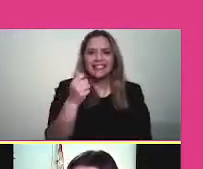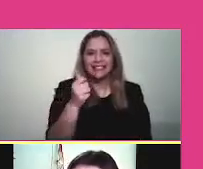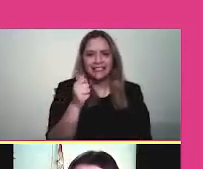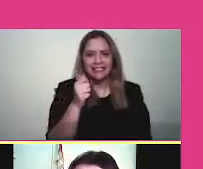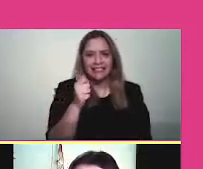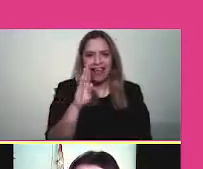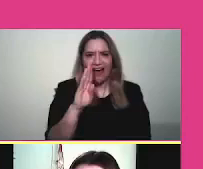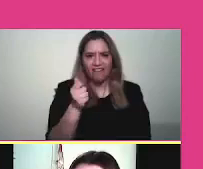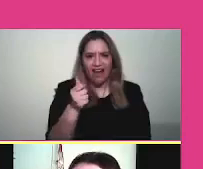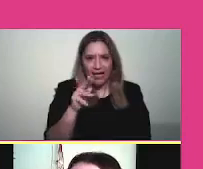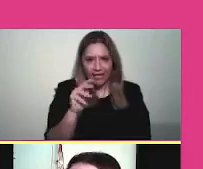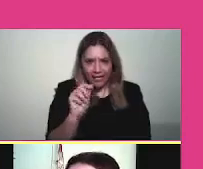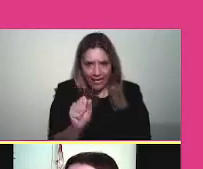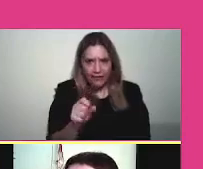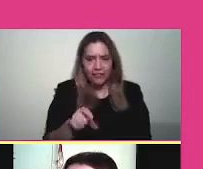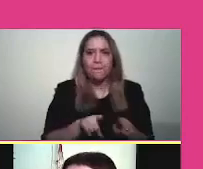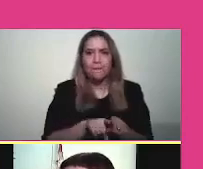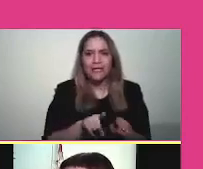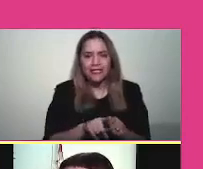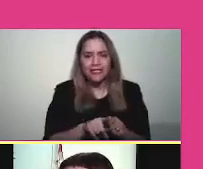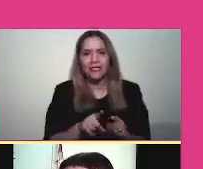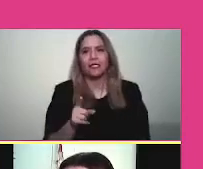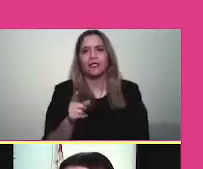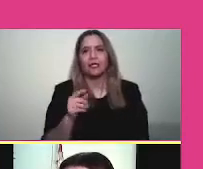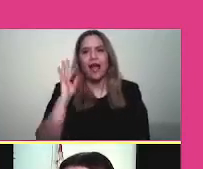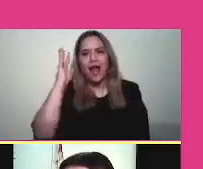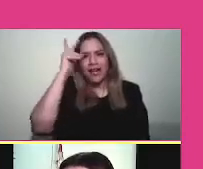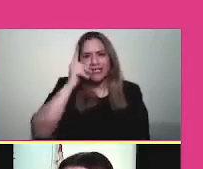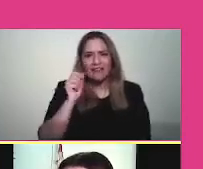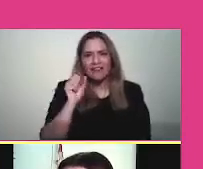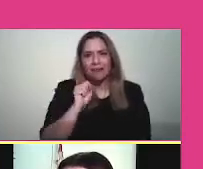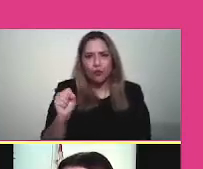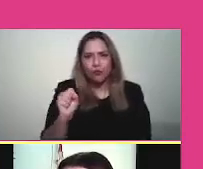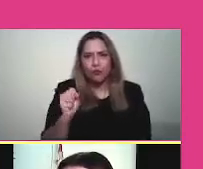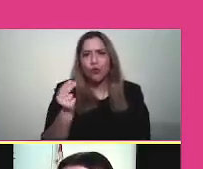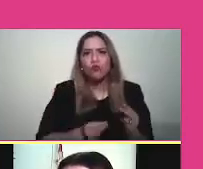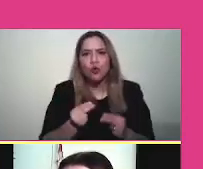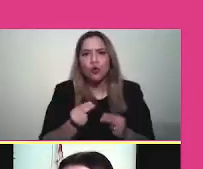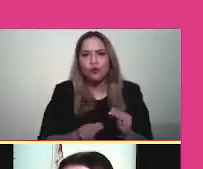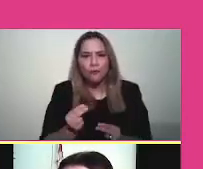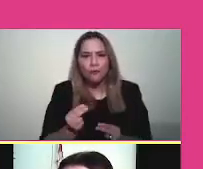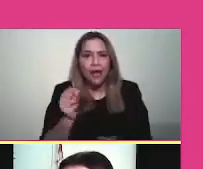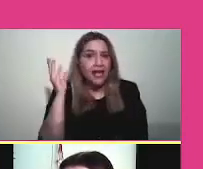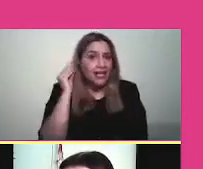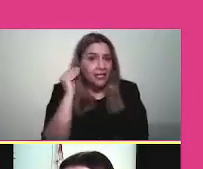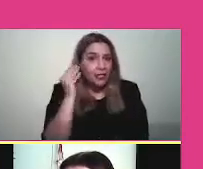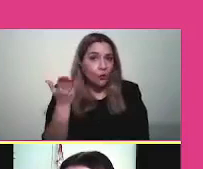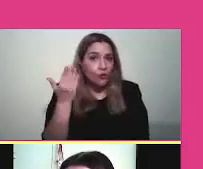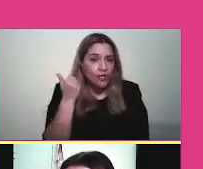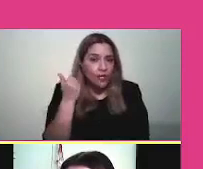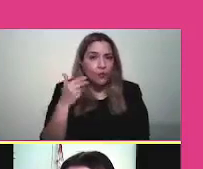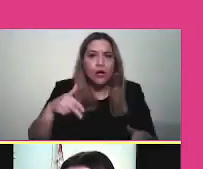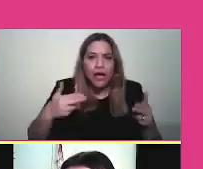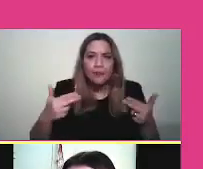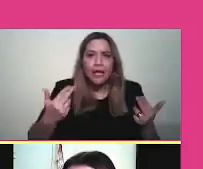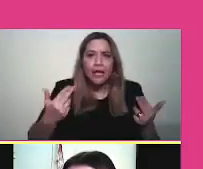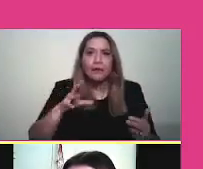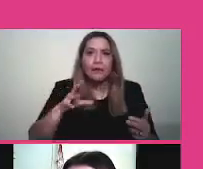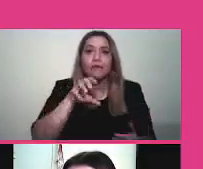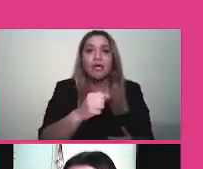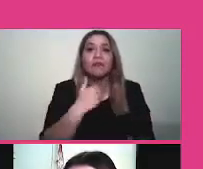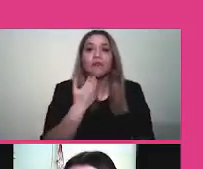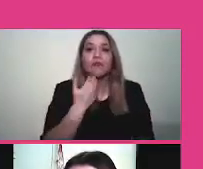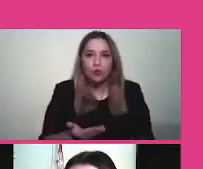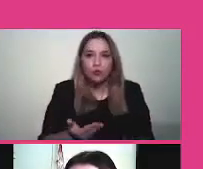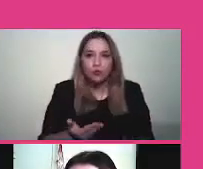τώρα. Για κάποιο λόγο και οι δύο μου είπαν ότι αντιμετωπίζουν το ίδιο πρόβλημα. Δεν έχουν ήχο και δεν έχουν και δεν μπορούν να ανοίξουν κάμερα. Οκ.